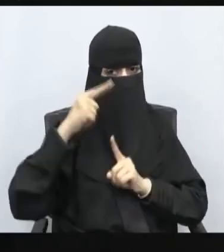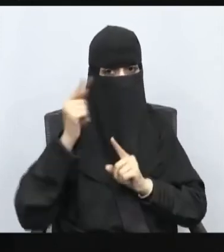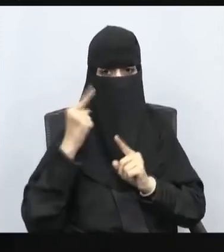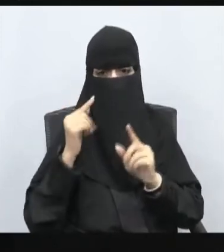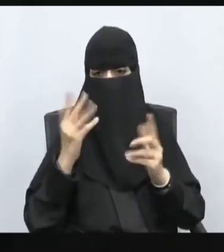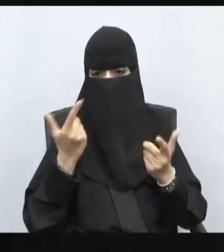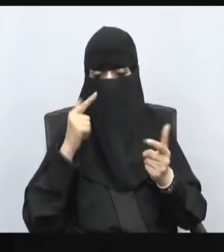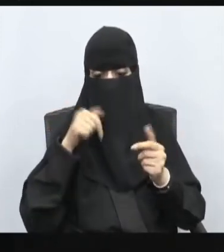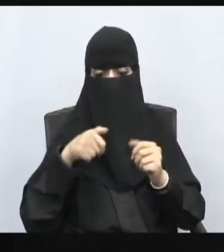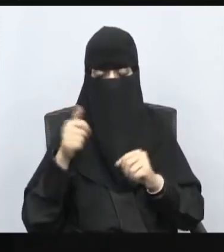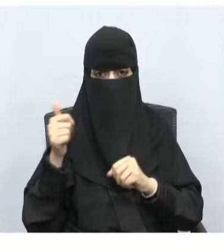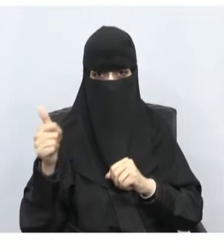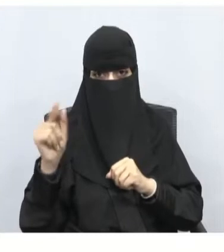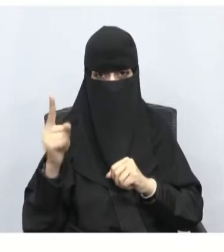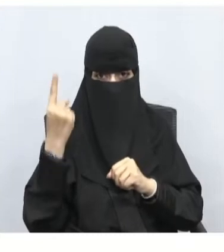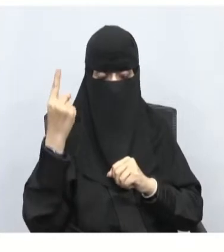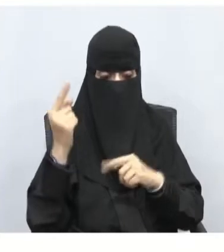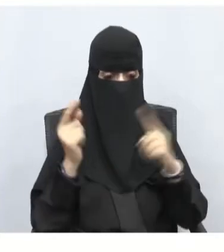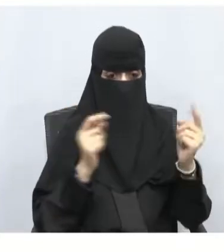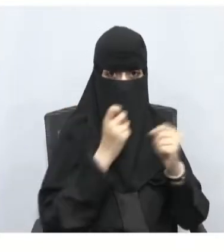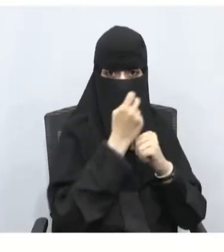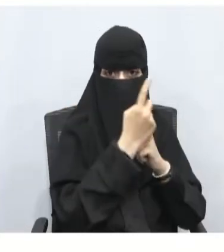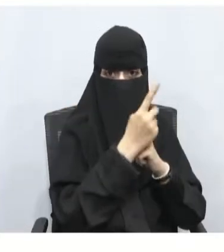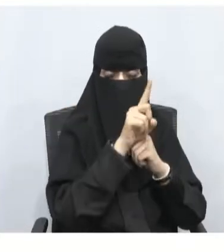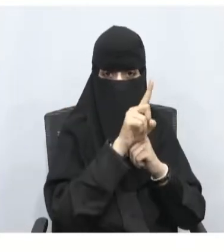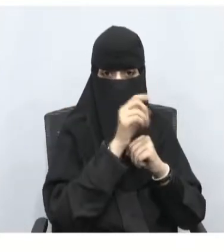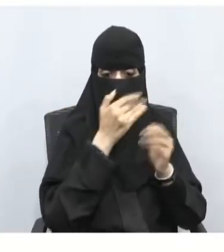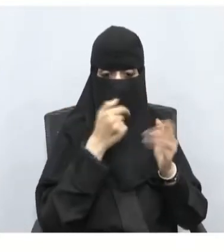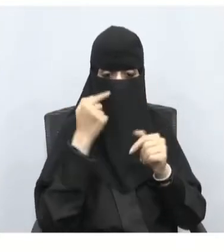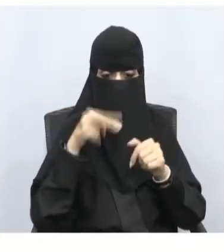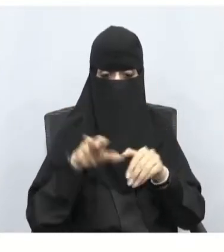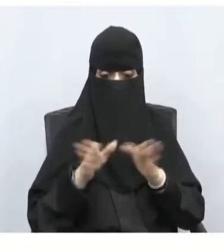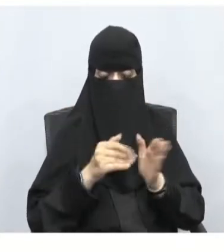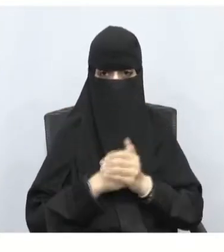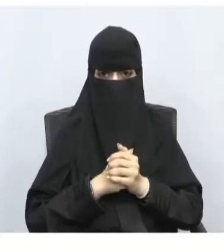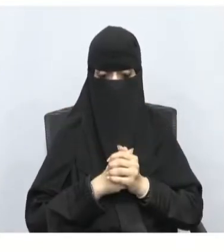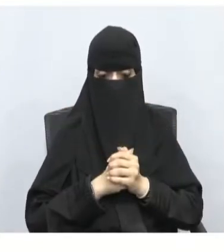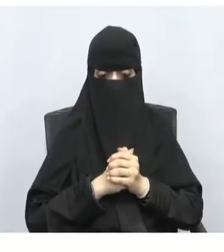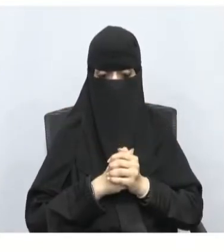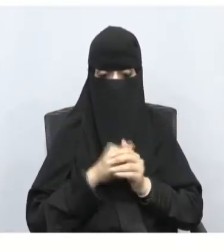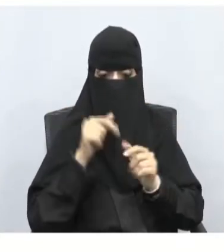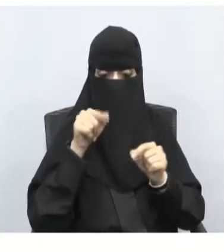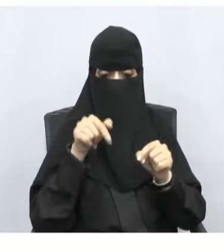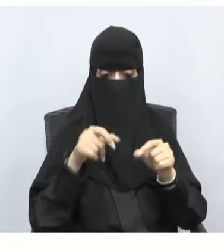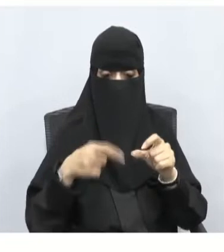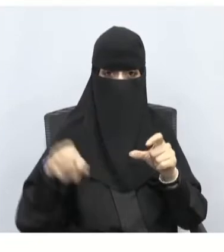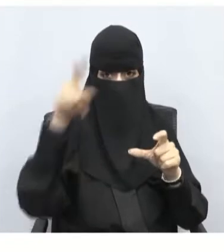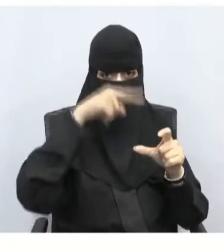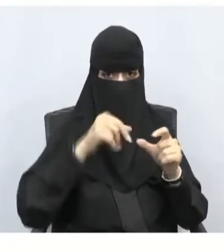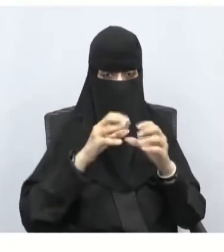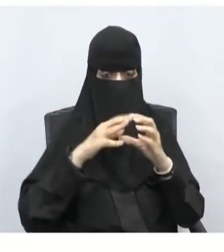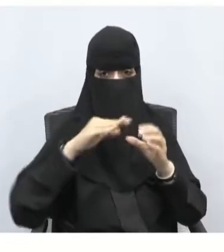عالي، A أم B؟ لاحظوا هنا مجموعة من